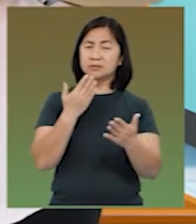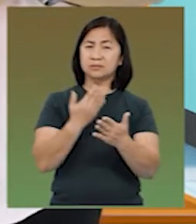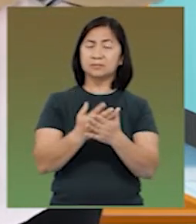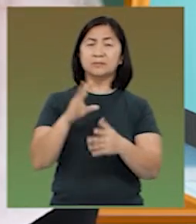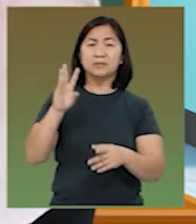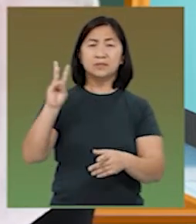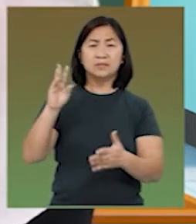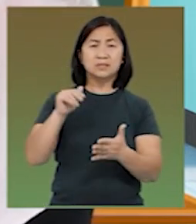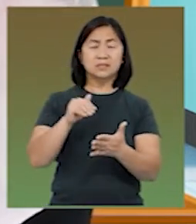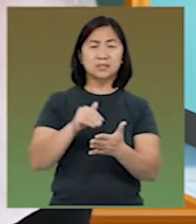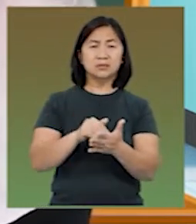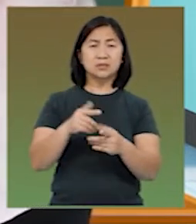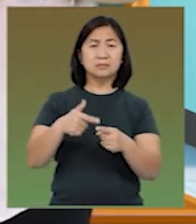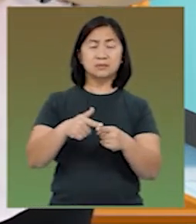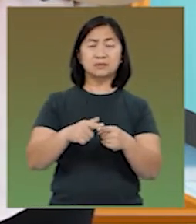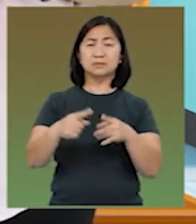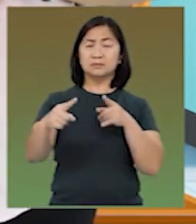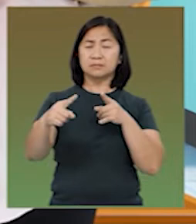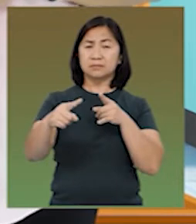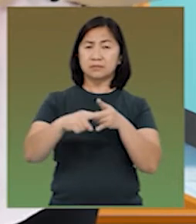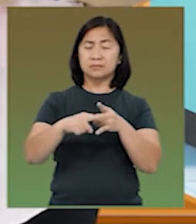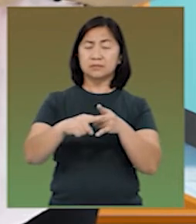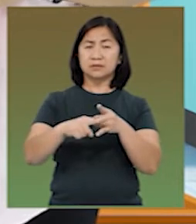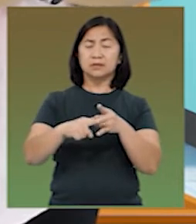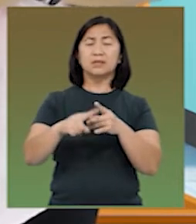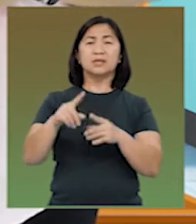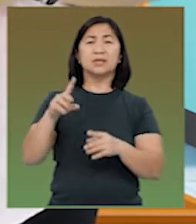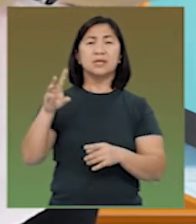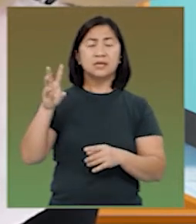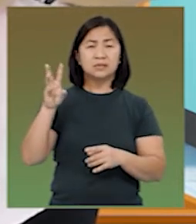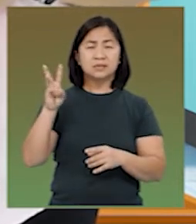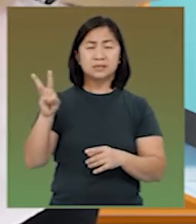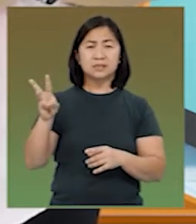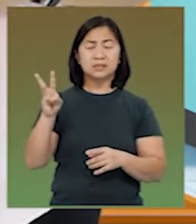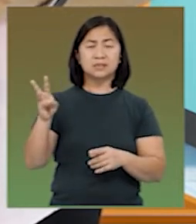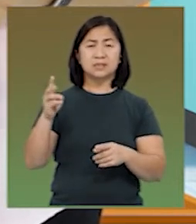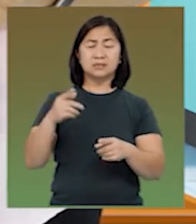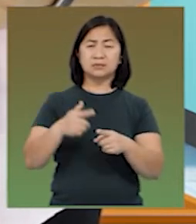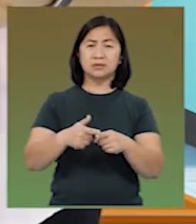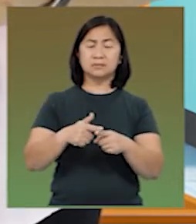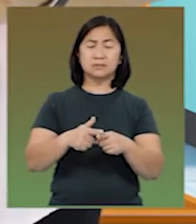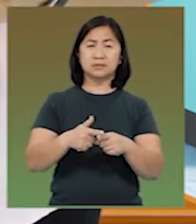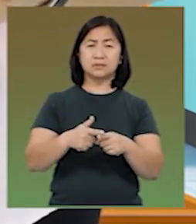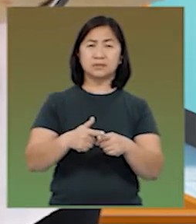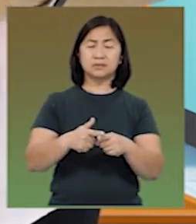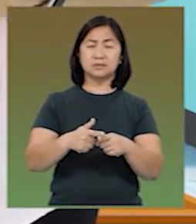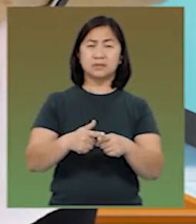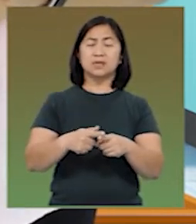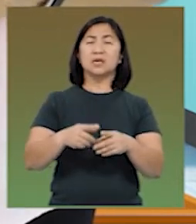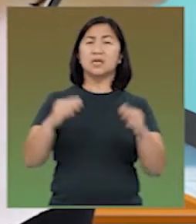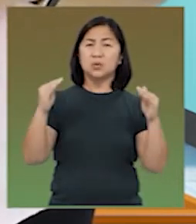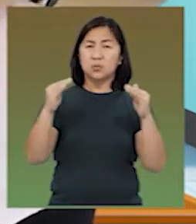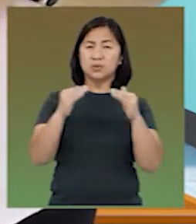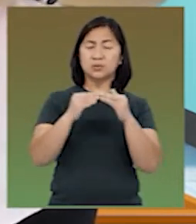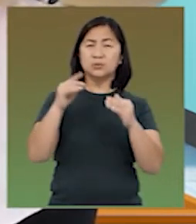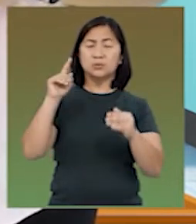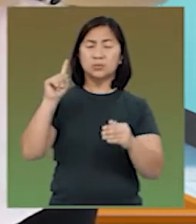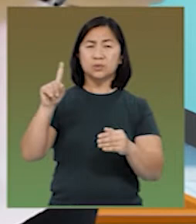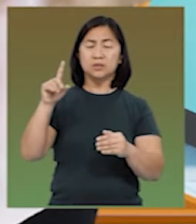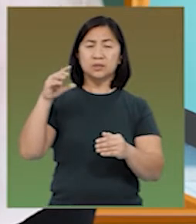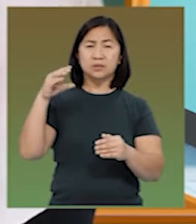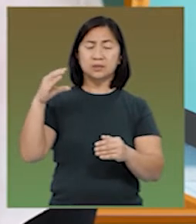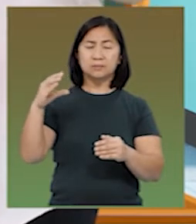Amazing! 6,000 grams divided by 60 grams is equal to